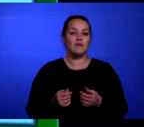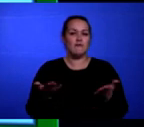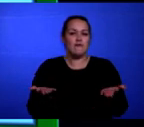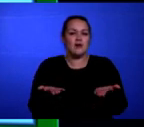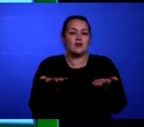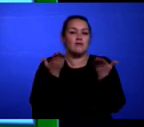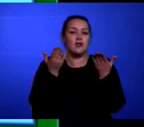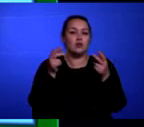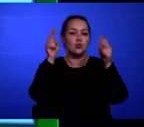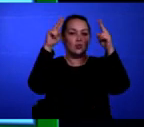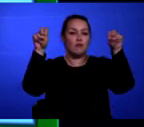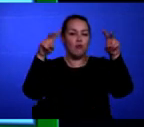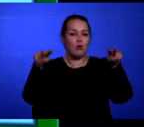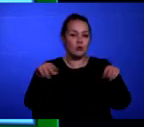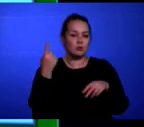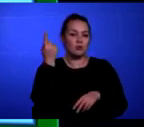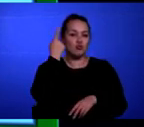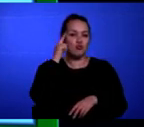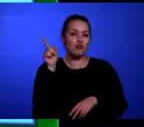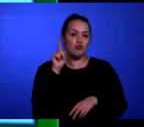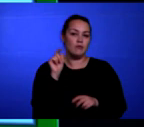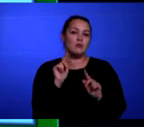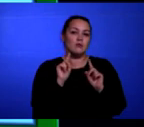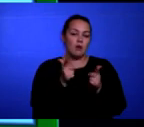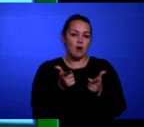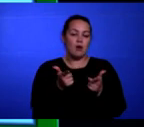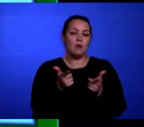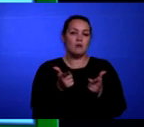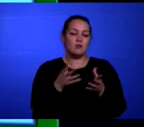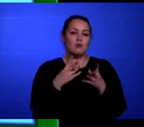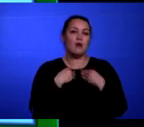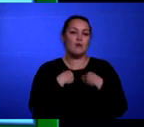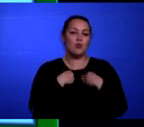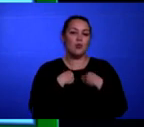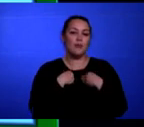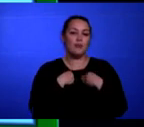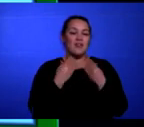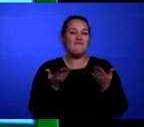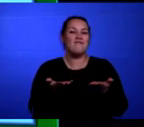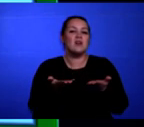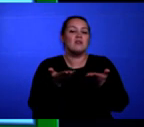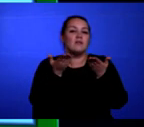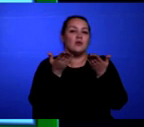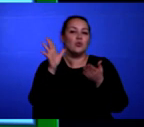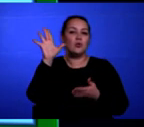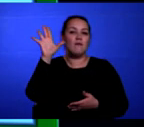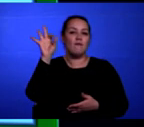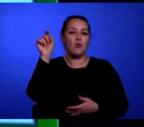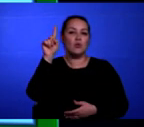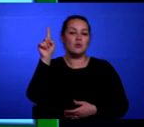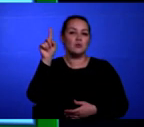я думаю что вы согласны со мной воздвигнут дворец это значит